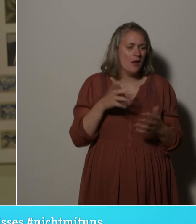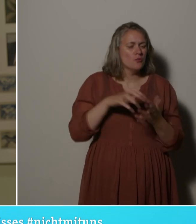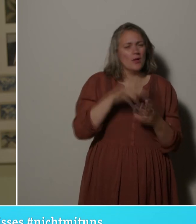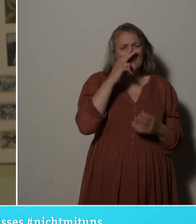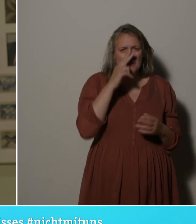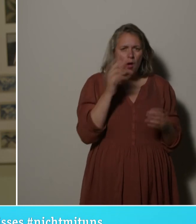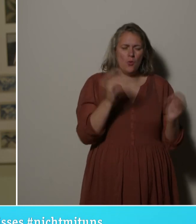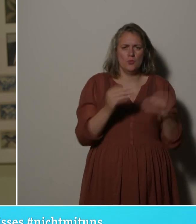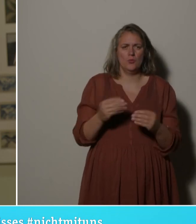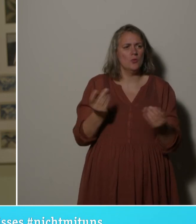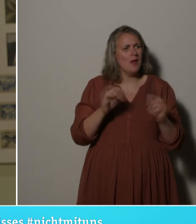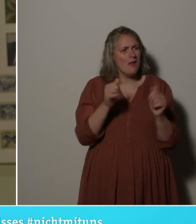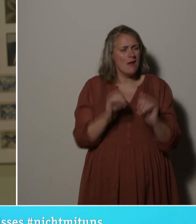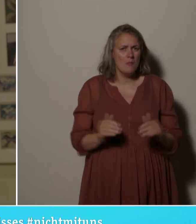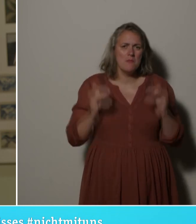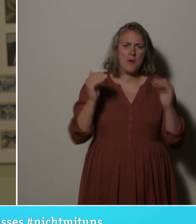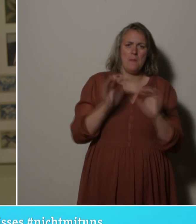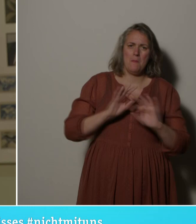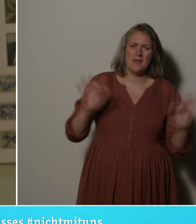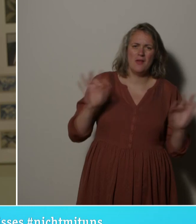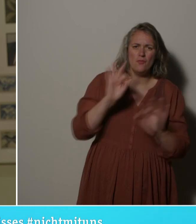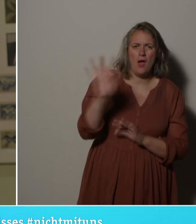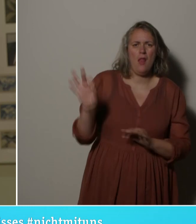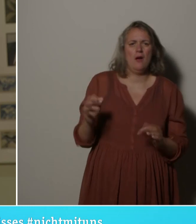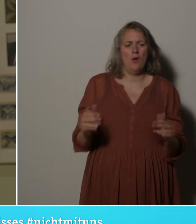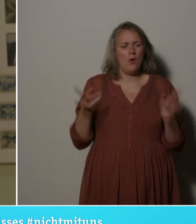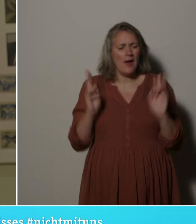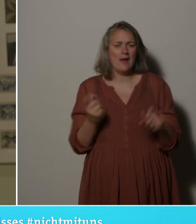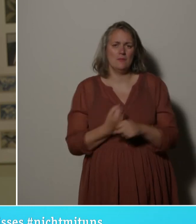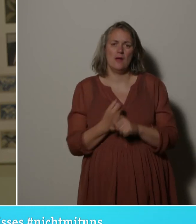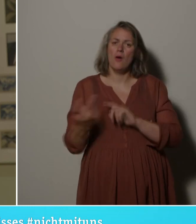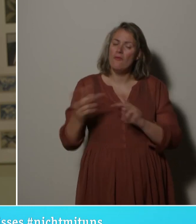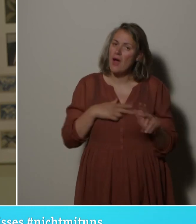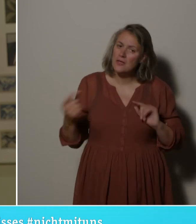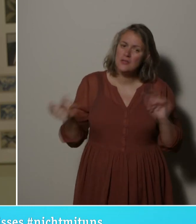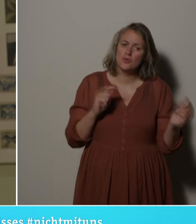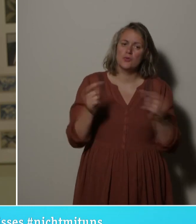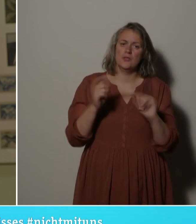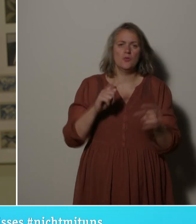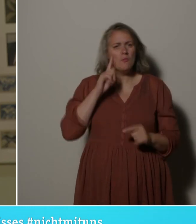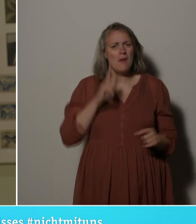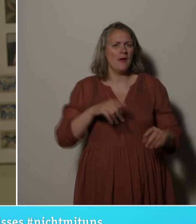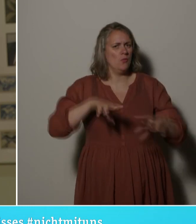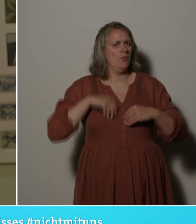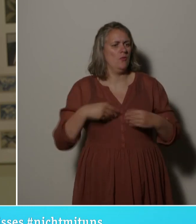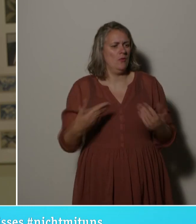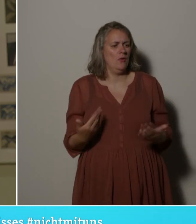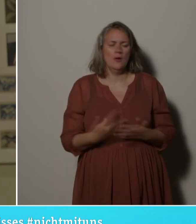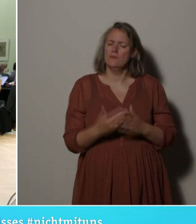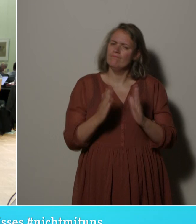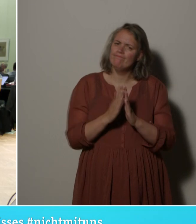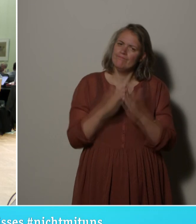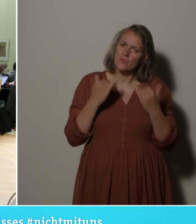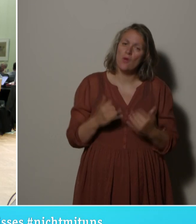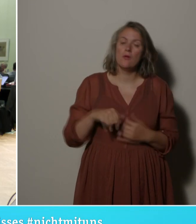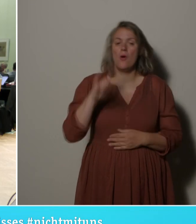Wie kann man das Leben in ihr besser machen? Wie kann man es gerechter machen? Und dazu dann auch diskutieren und Position beziehen. Also bitte ich Sie heute